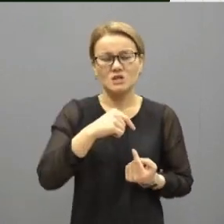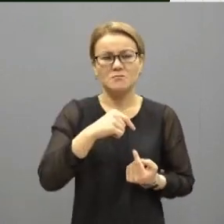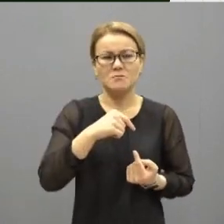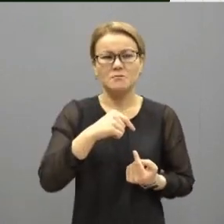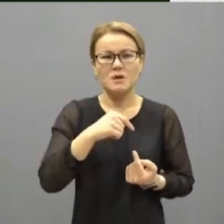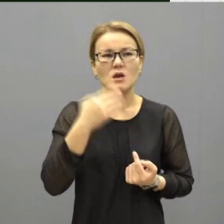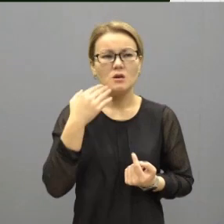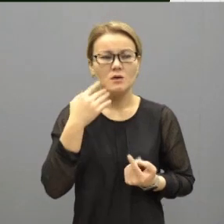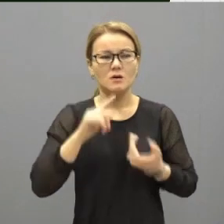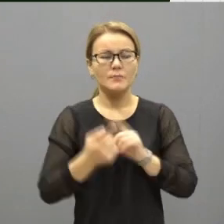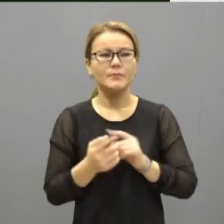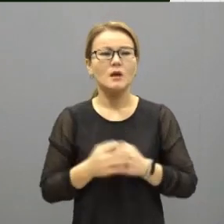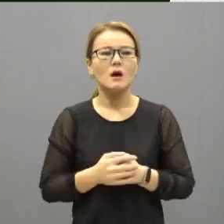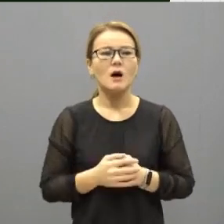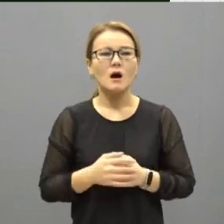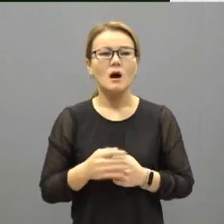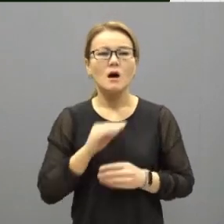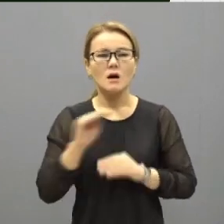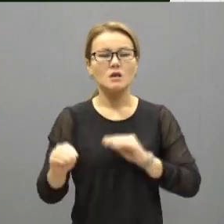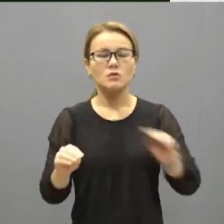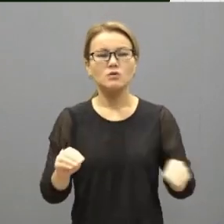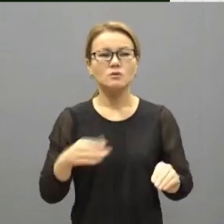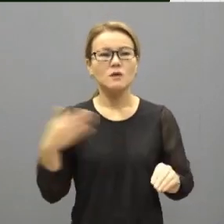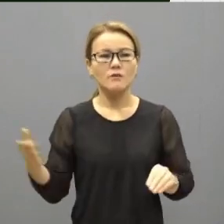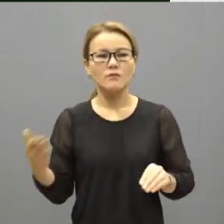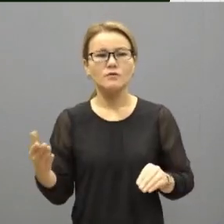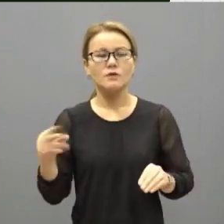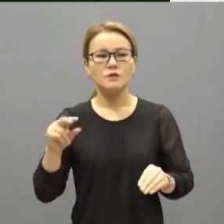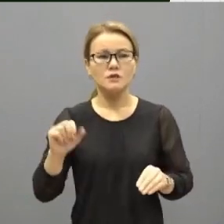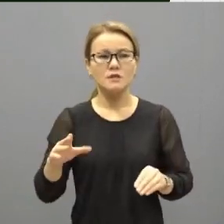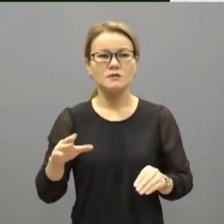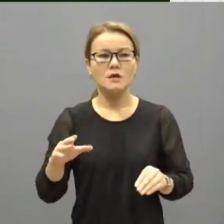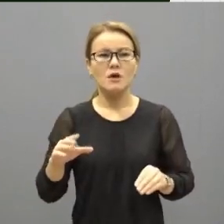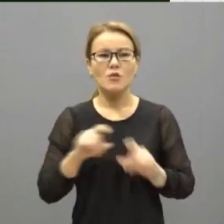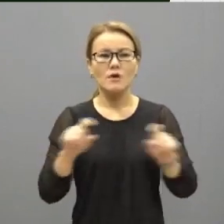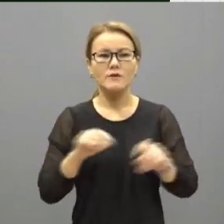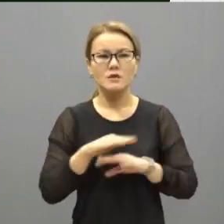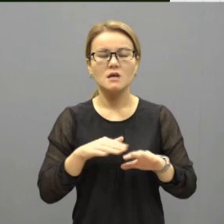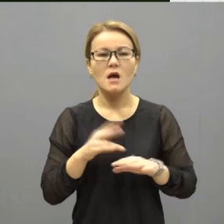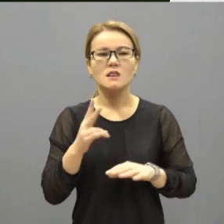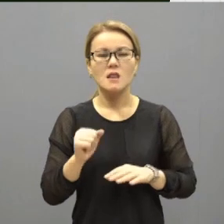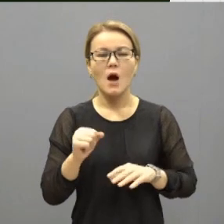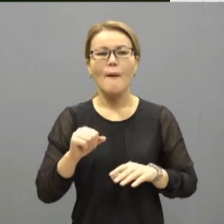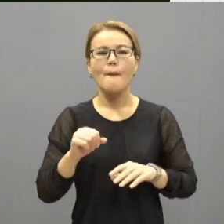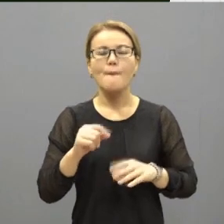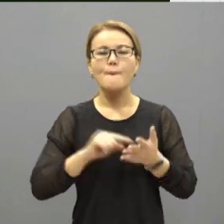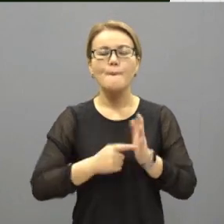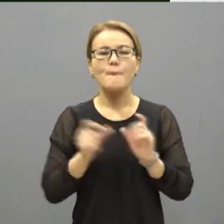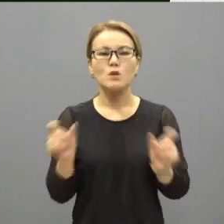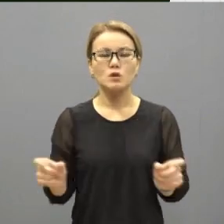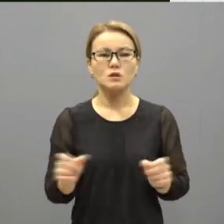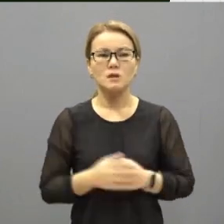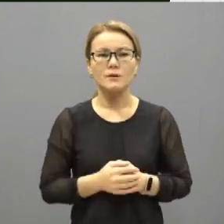этого разложим левую часть уравнения на множители. Посмотрите, мы можем вынести в первой